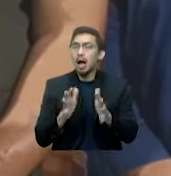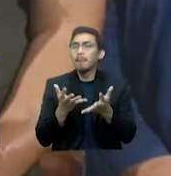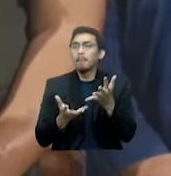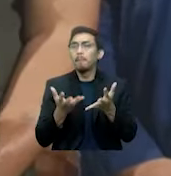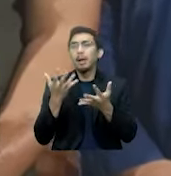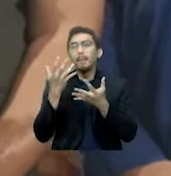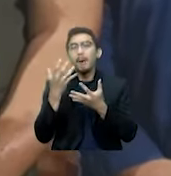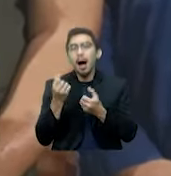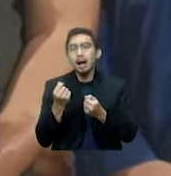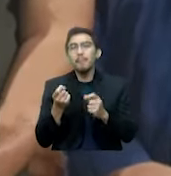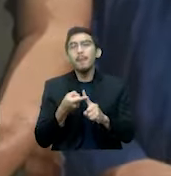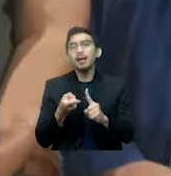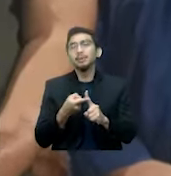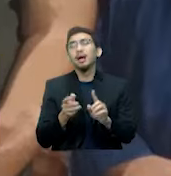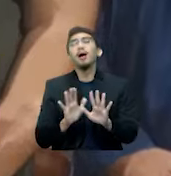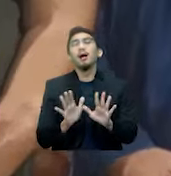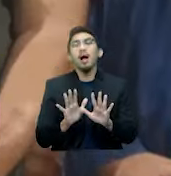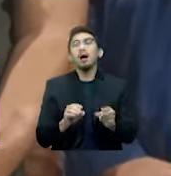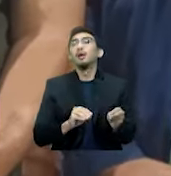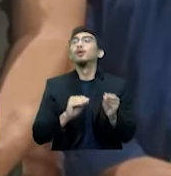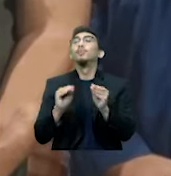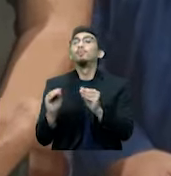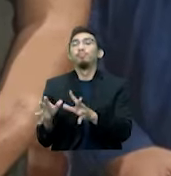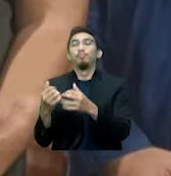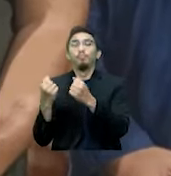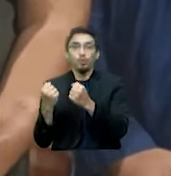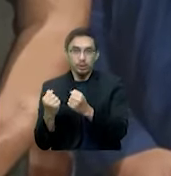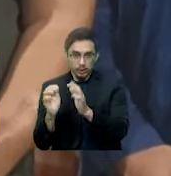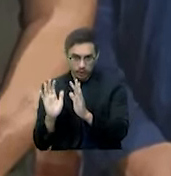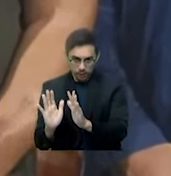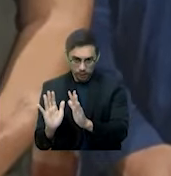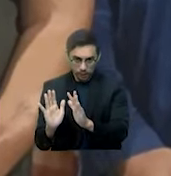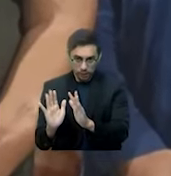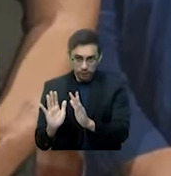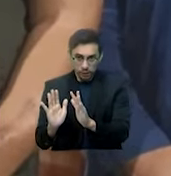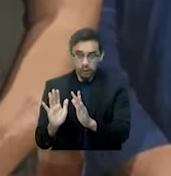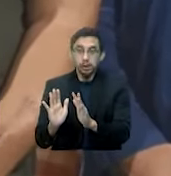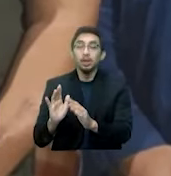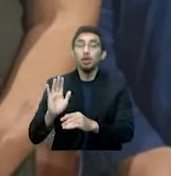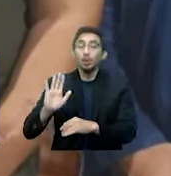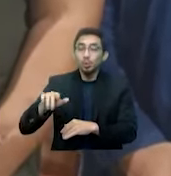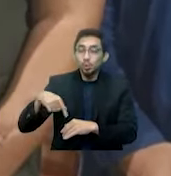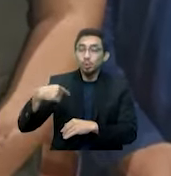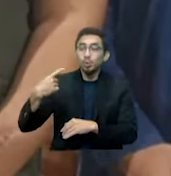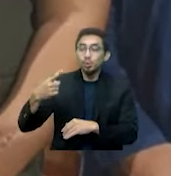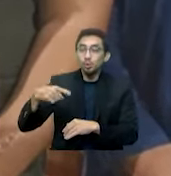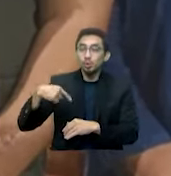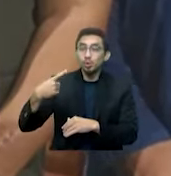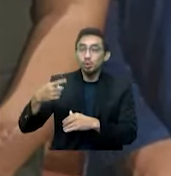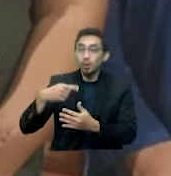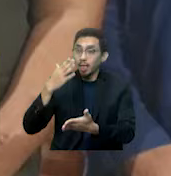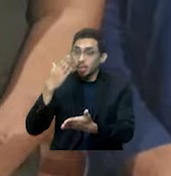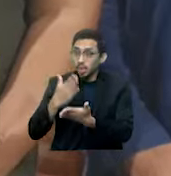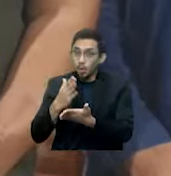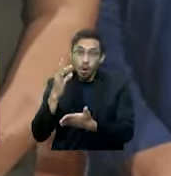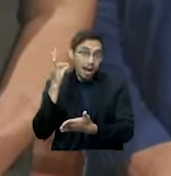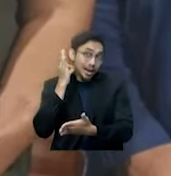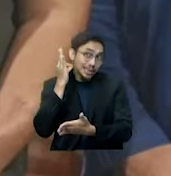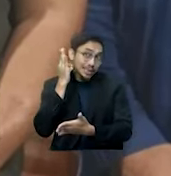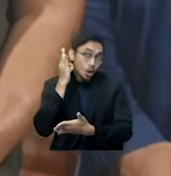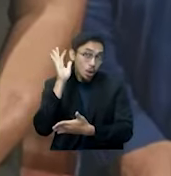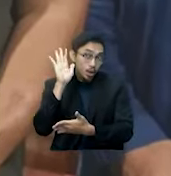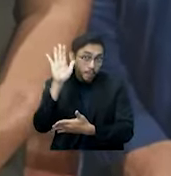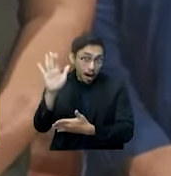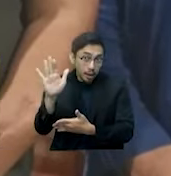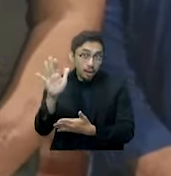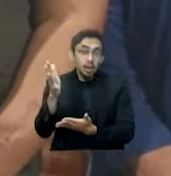ditinggali. Dan kami pastikan, kami juga terus memonitor risiko terbesar ke depan, mudah-mudahan Bawean ini